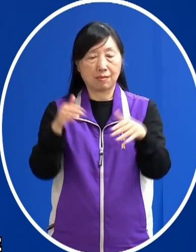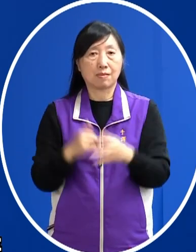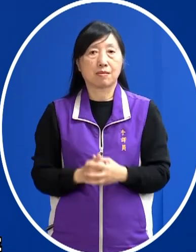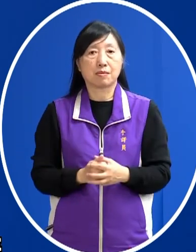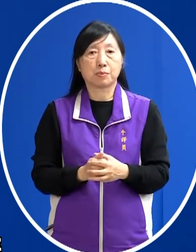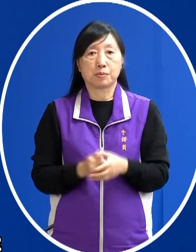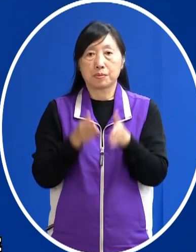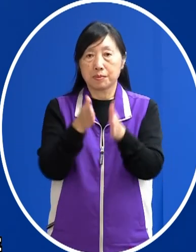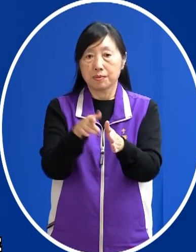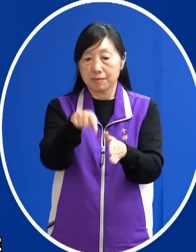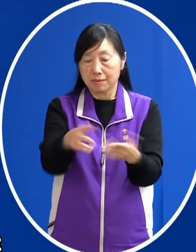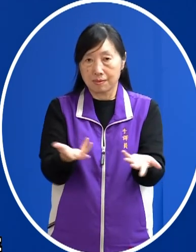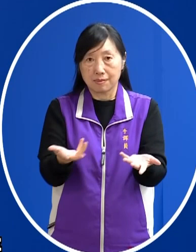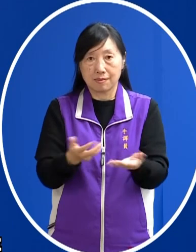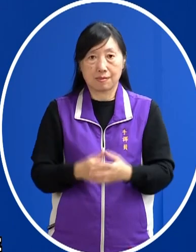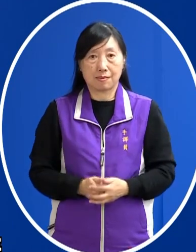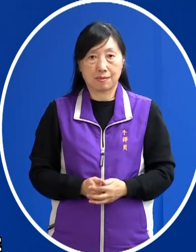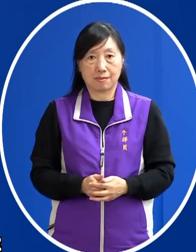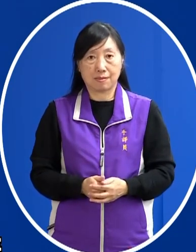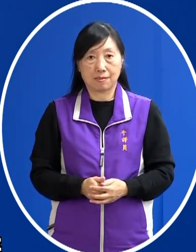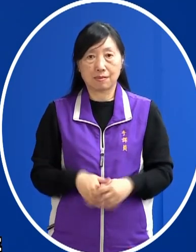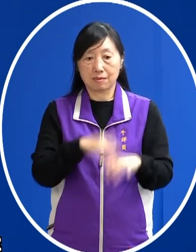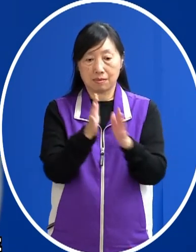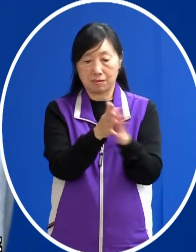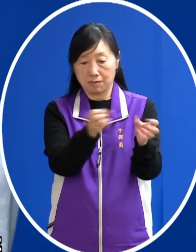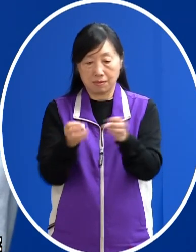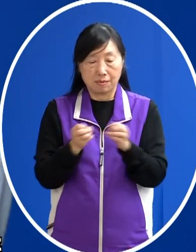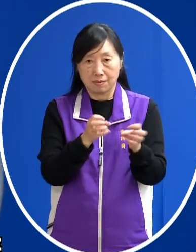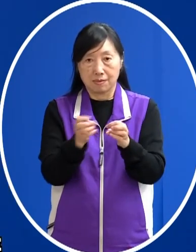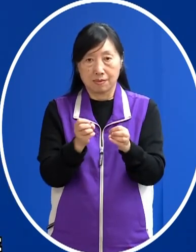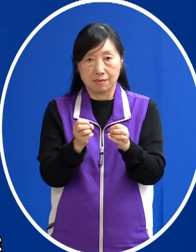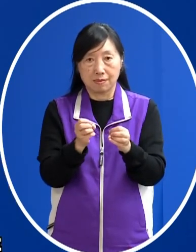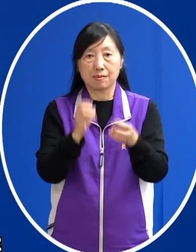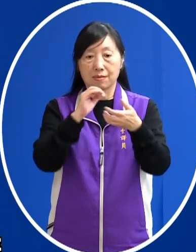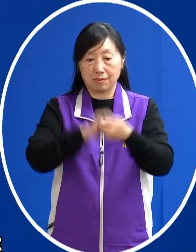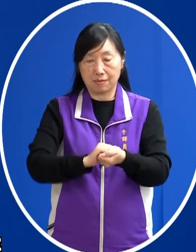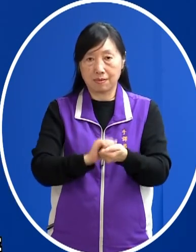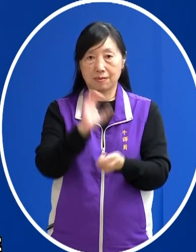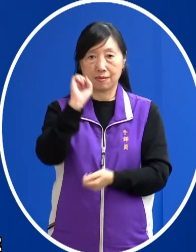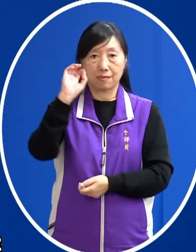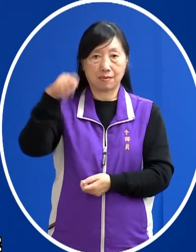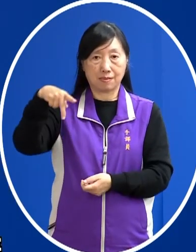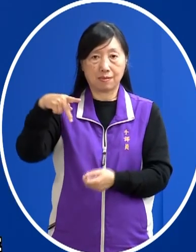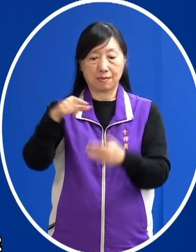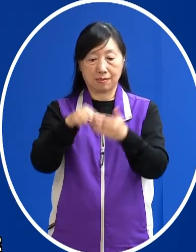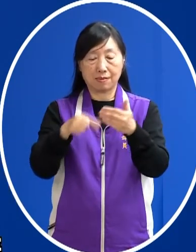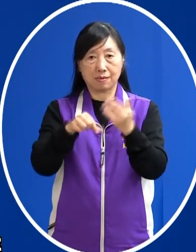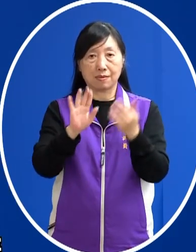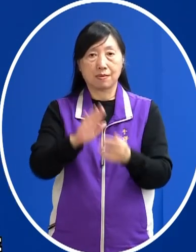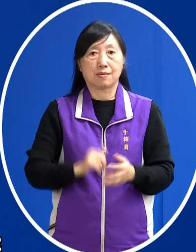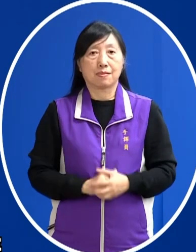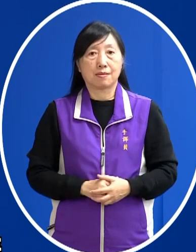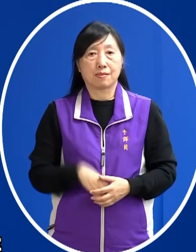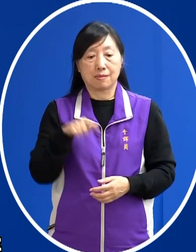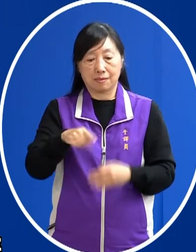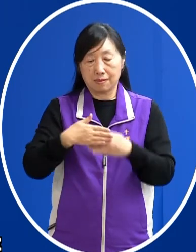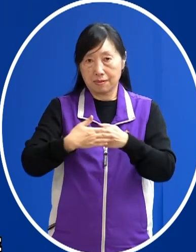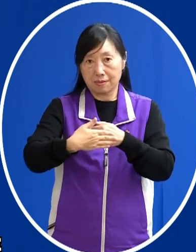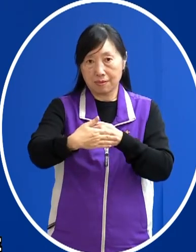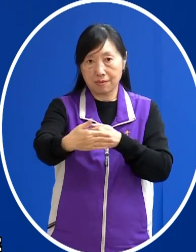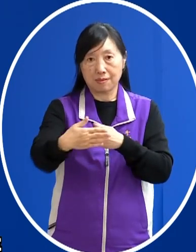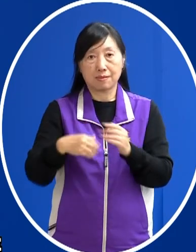针对这样的一个任务，我们做了很多的讨论，那订定了一个 SOP。那在这样的过程里